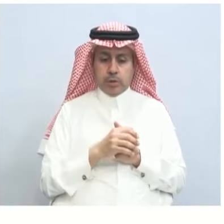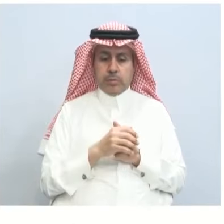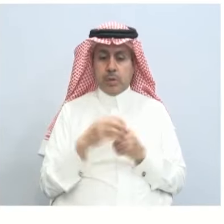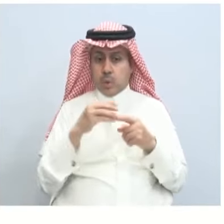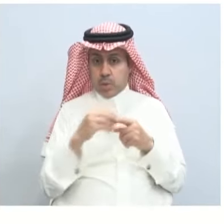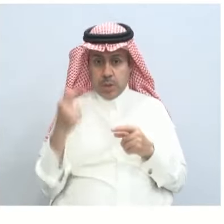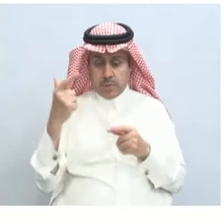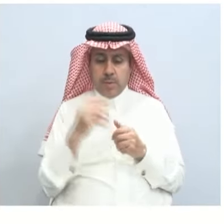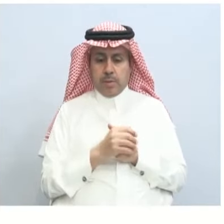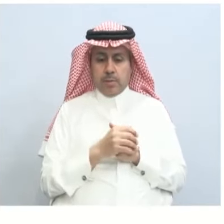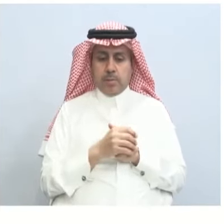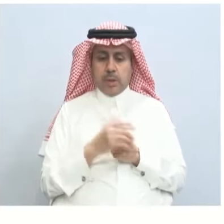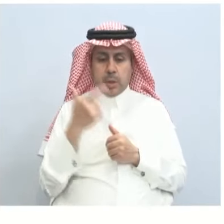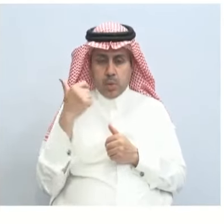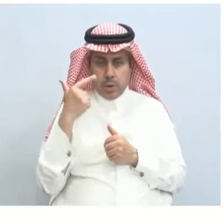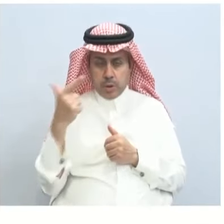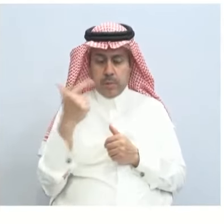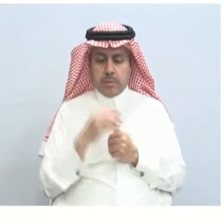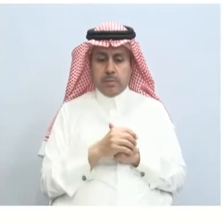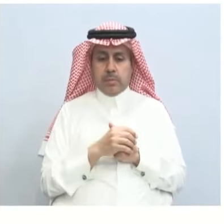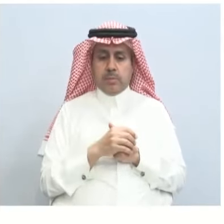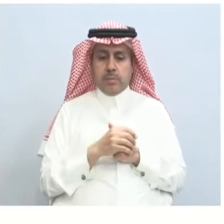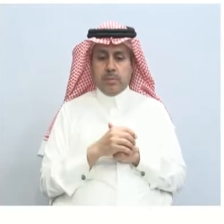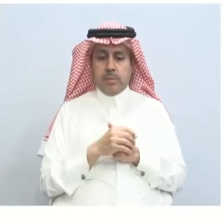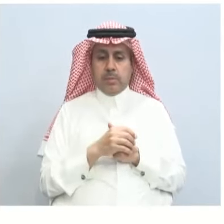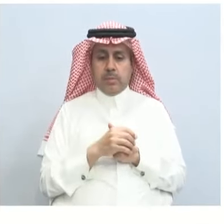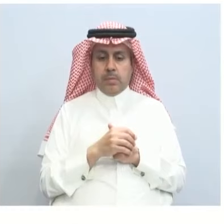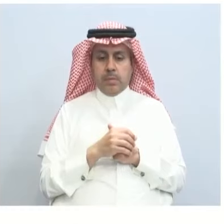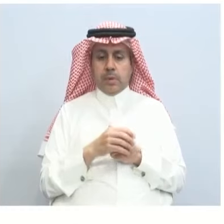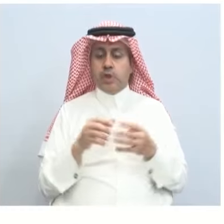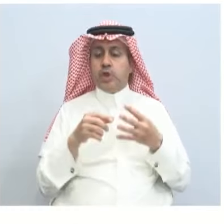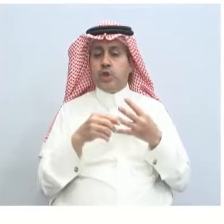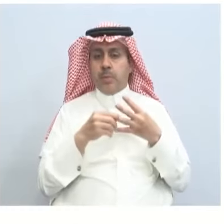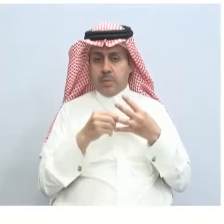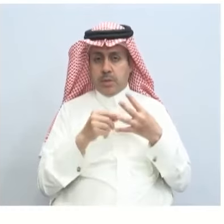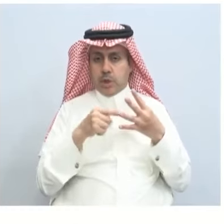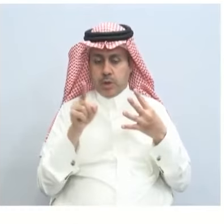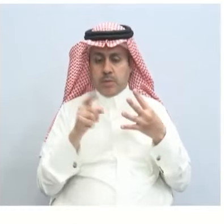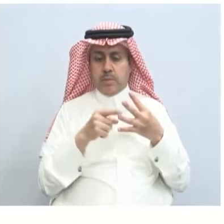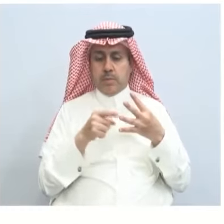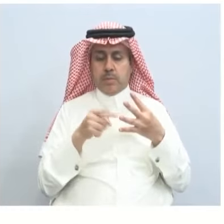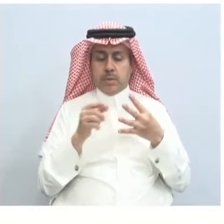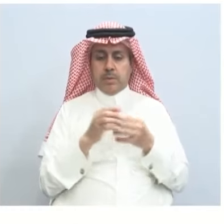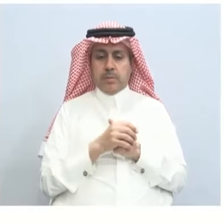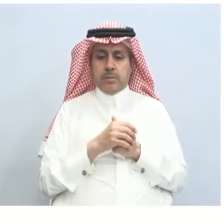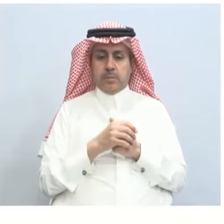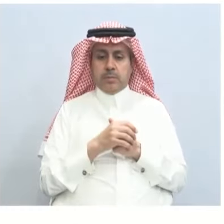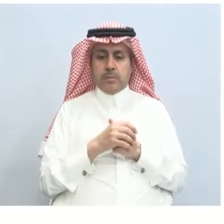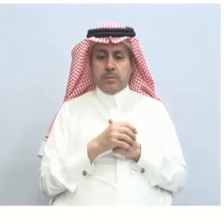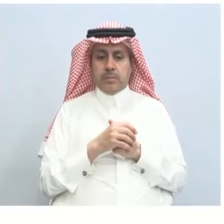س وس بهذا الشكل اذا هذا هو الجواب الصحيح الجواب